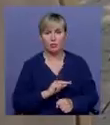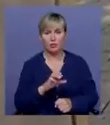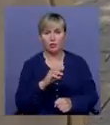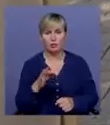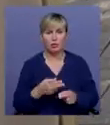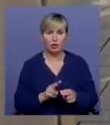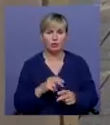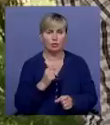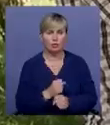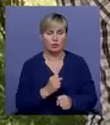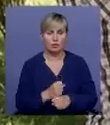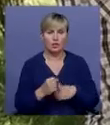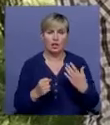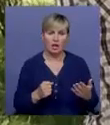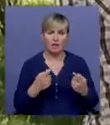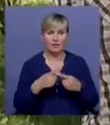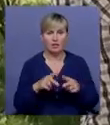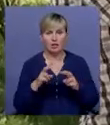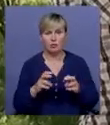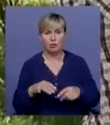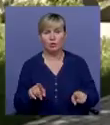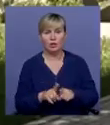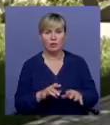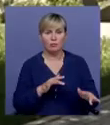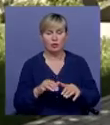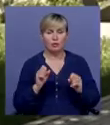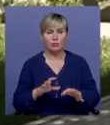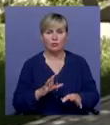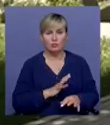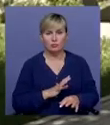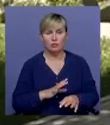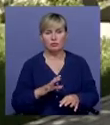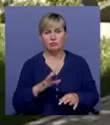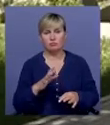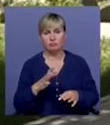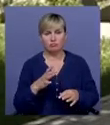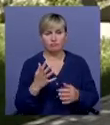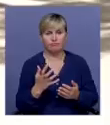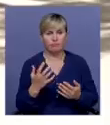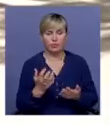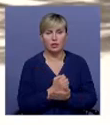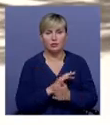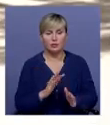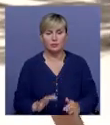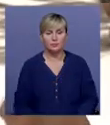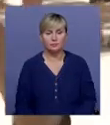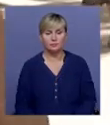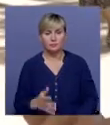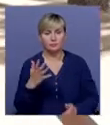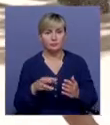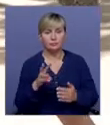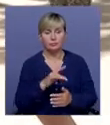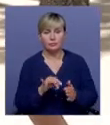которые делают левые техосмотр и однако такие меры могут стать палкой о двух концах считает он если вы начнем